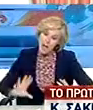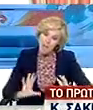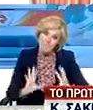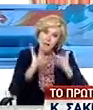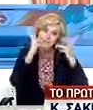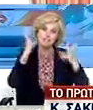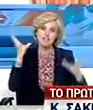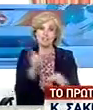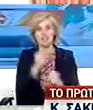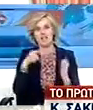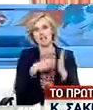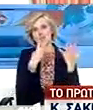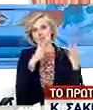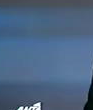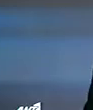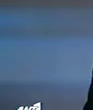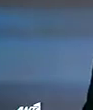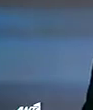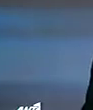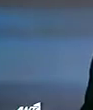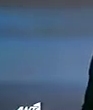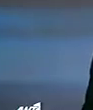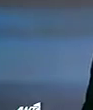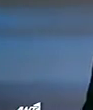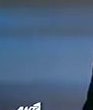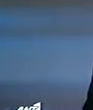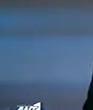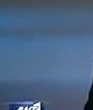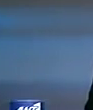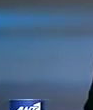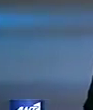του 1821. Ακούσαμε το διάγγελμα.